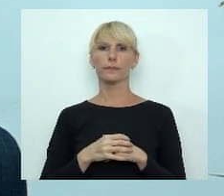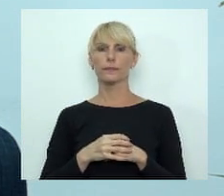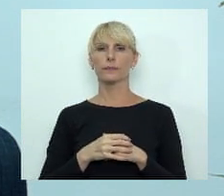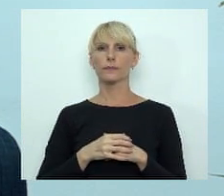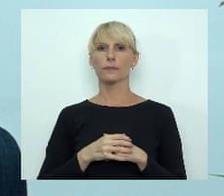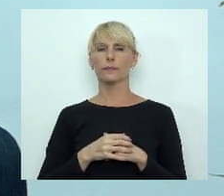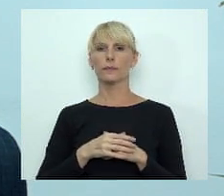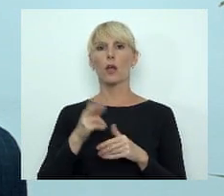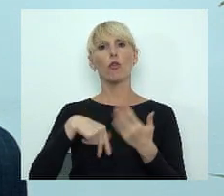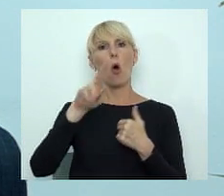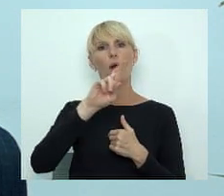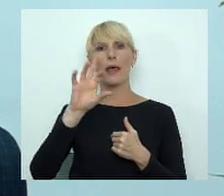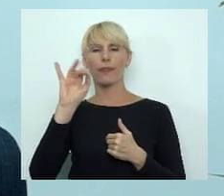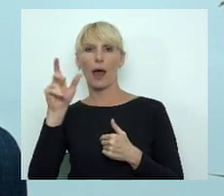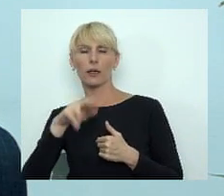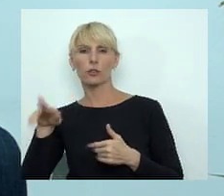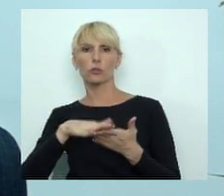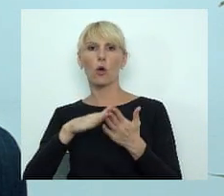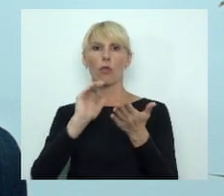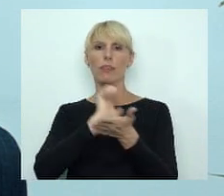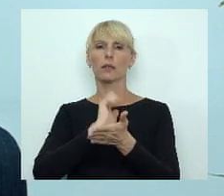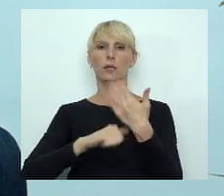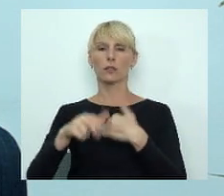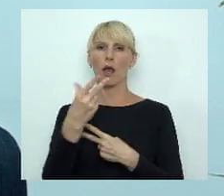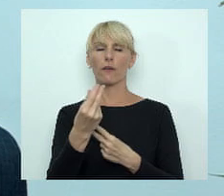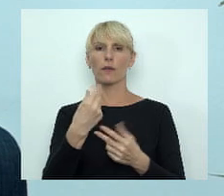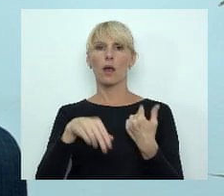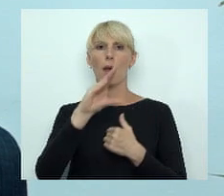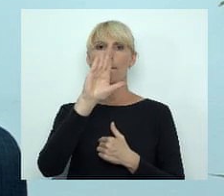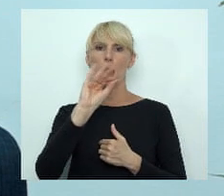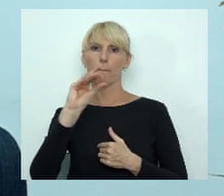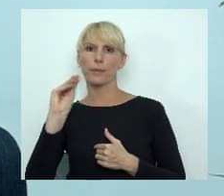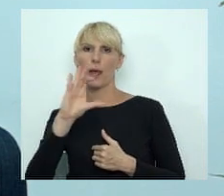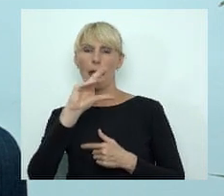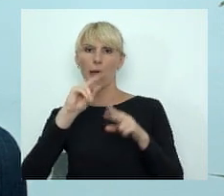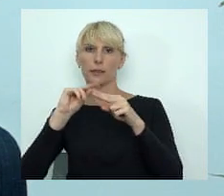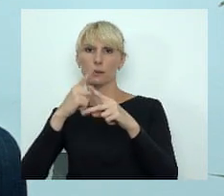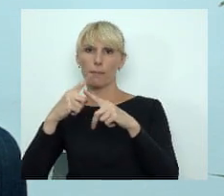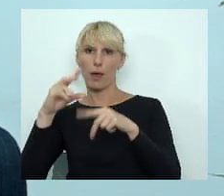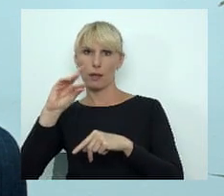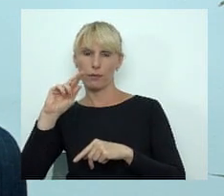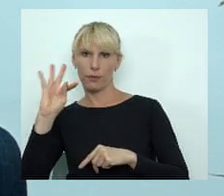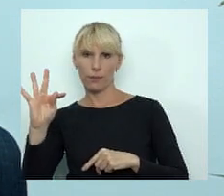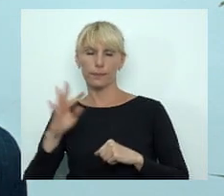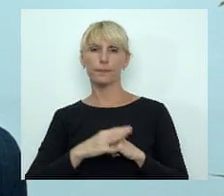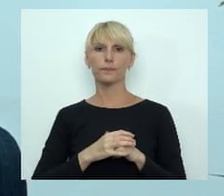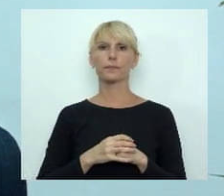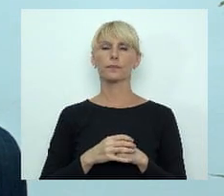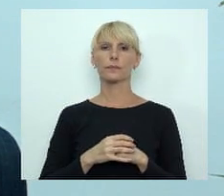Prawnych oraz redaktor naczelny kwartalnika EBI Expert. Dziękuję za wyczerpujące odpowiedzi. Wszystkie pytania również mogą